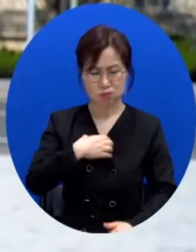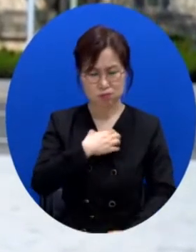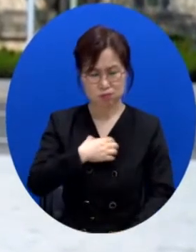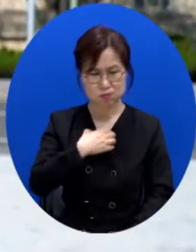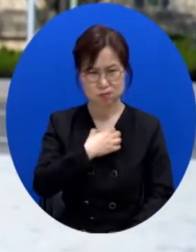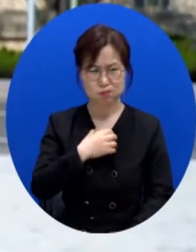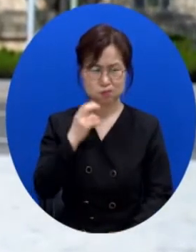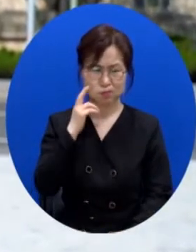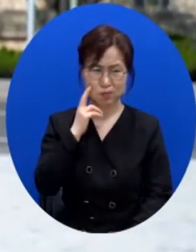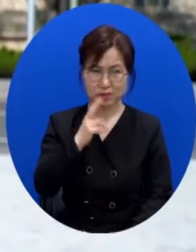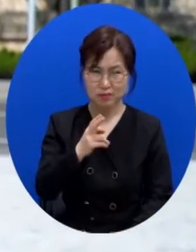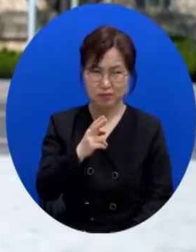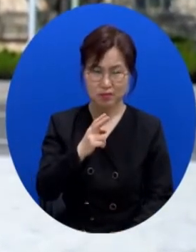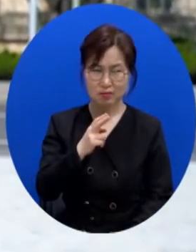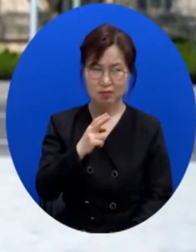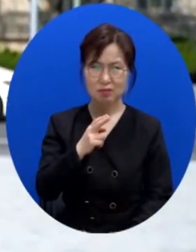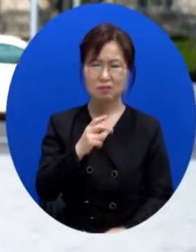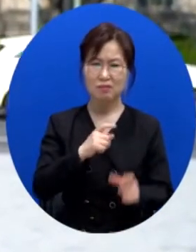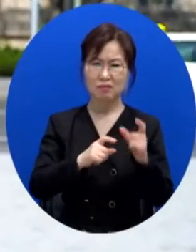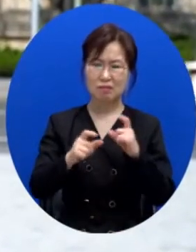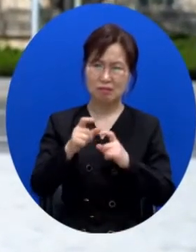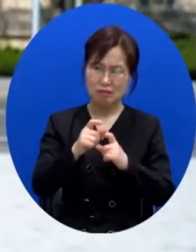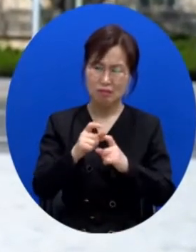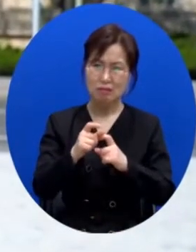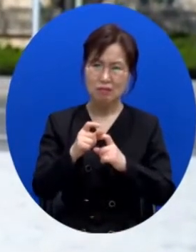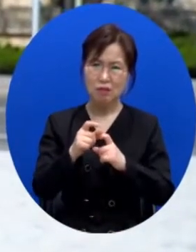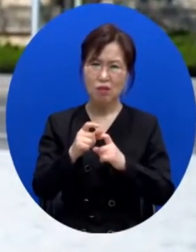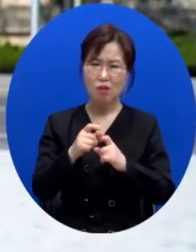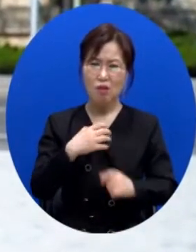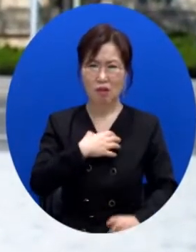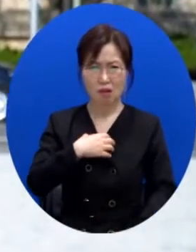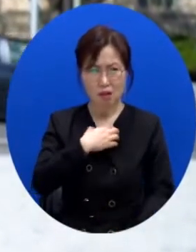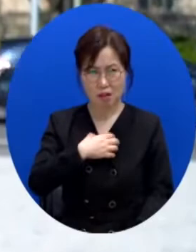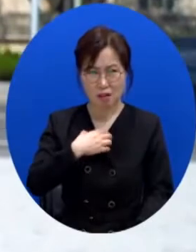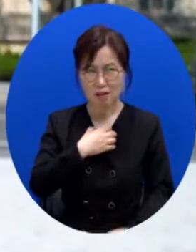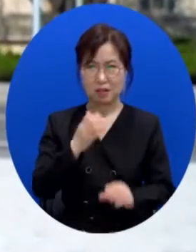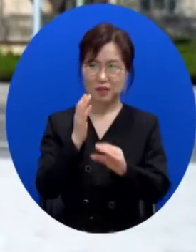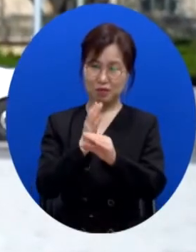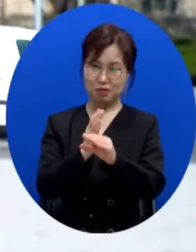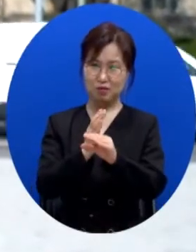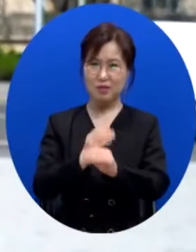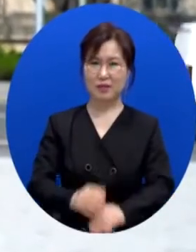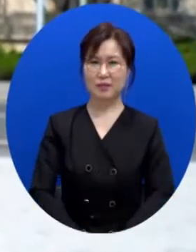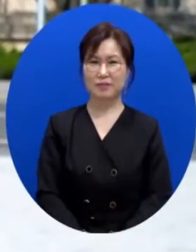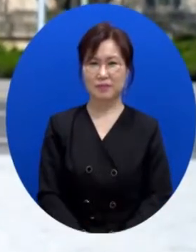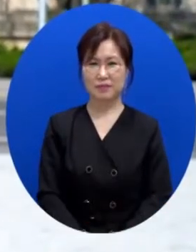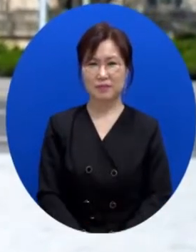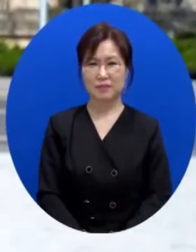지속될지 독일 사회의 걱정은 점점 더 깊어져 가고 있습니다. 베를린에서 CTS 뉴스 김영환입니다.